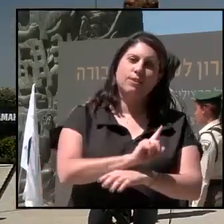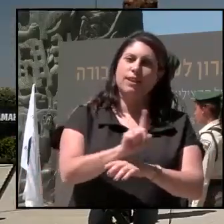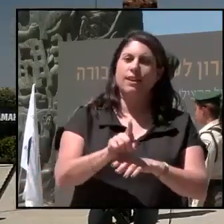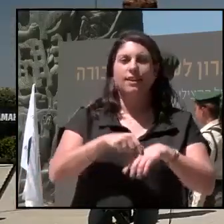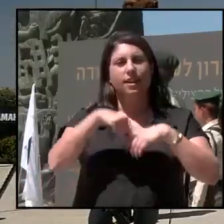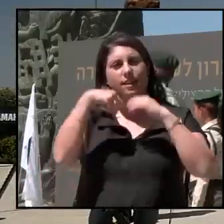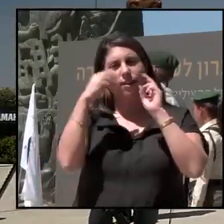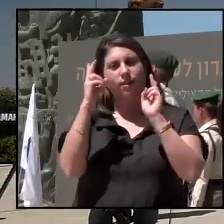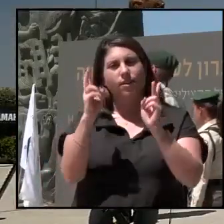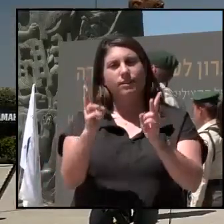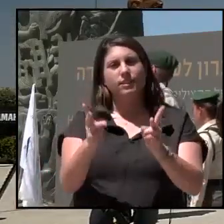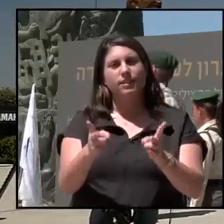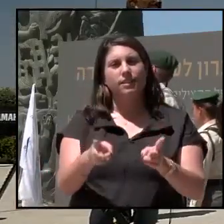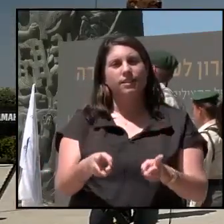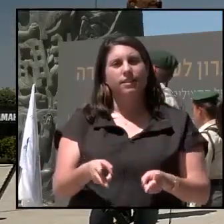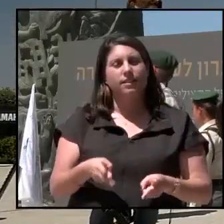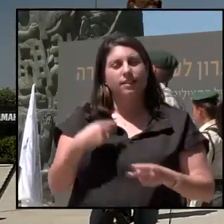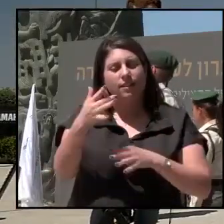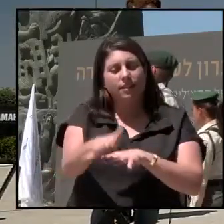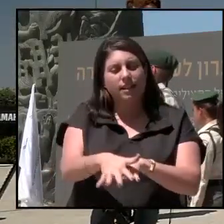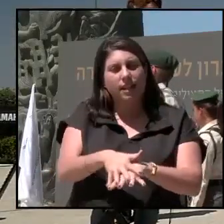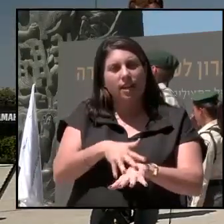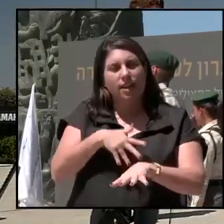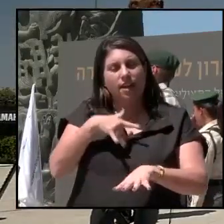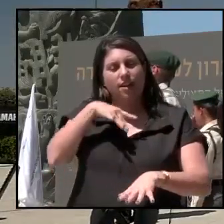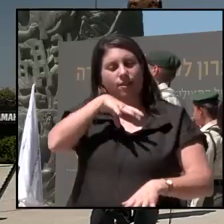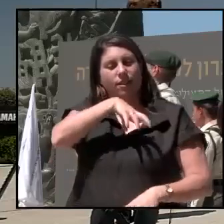עליי. ולרגע יכולתי לנגוע